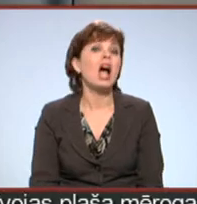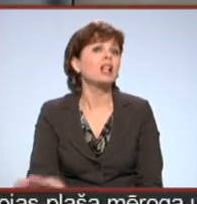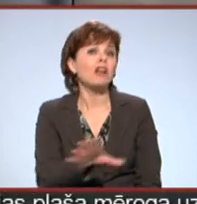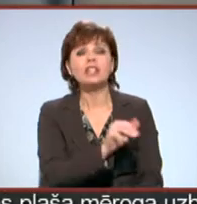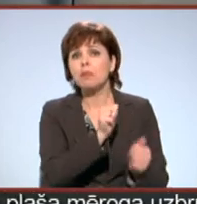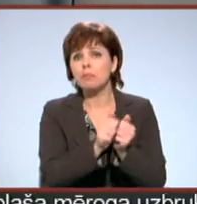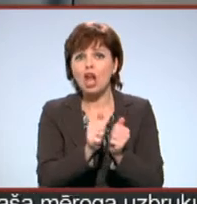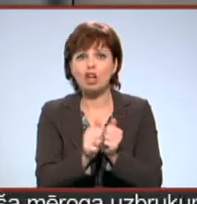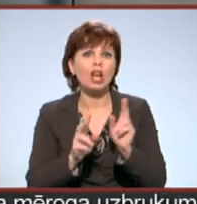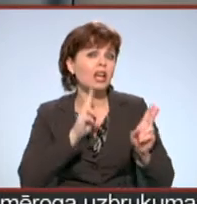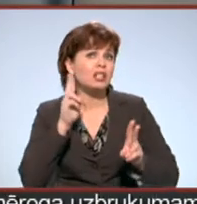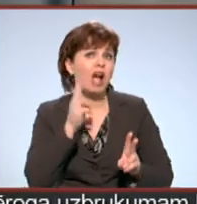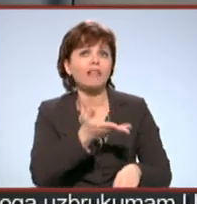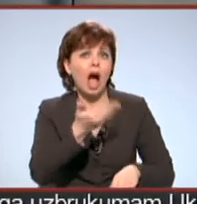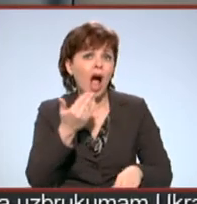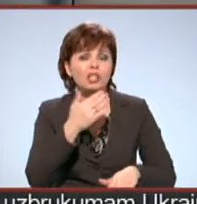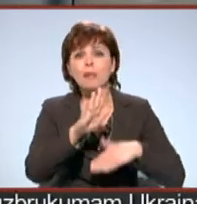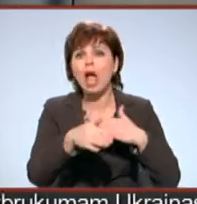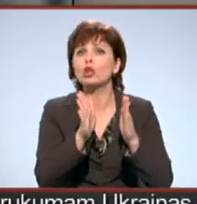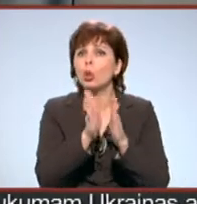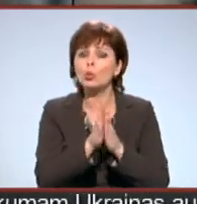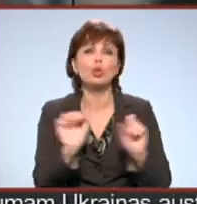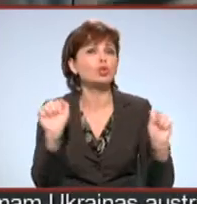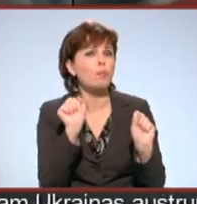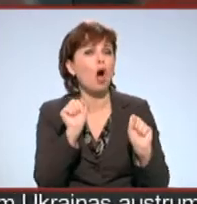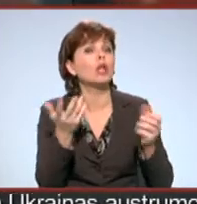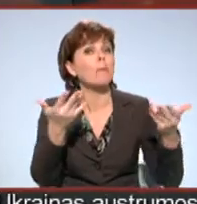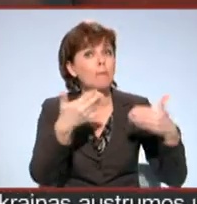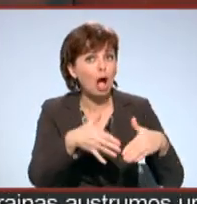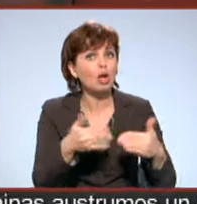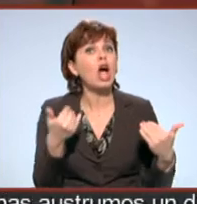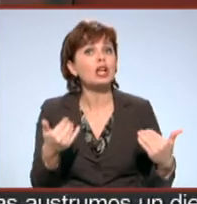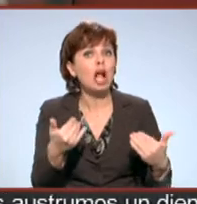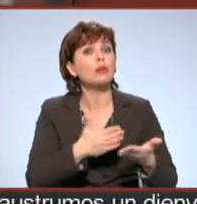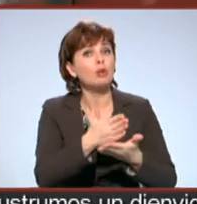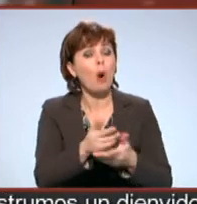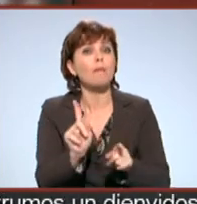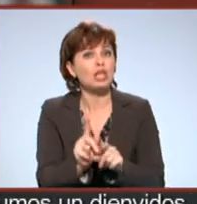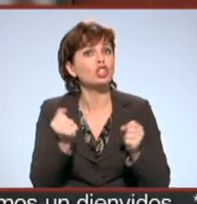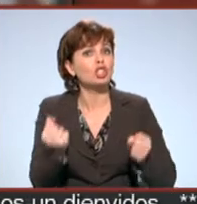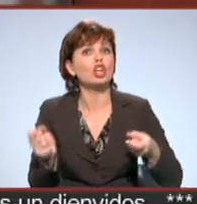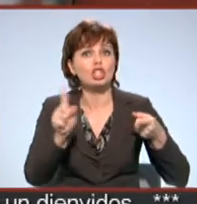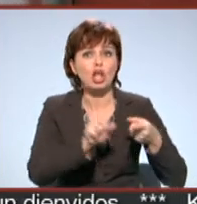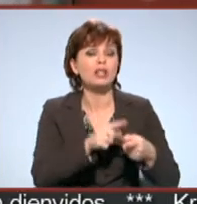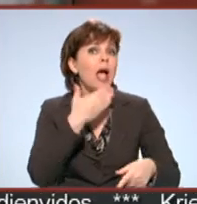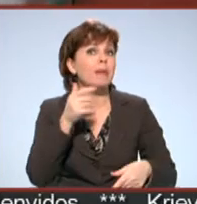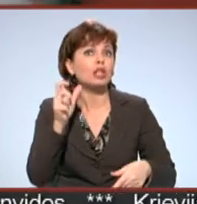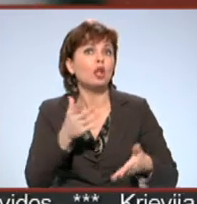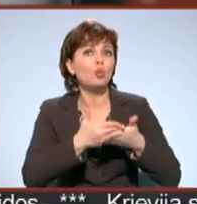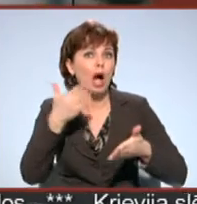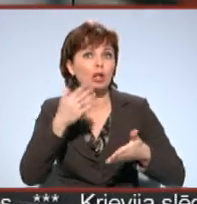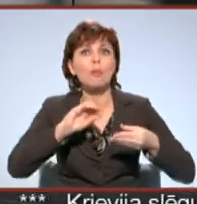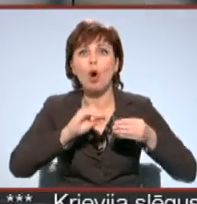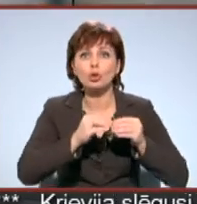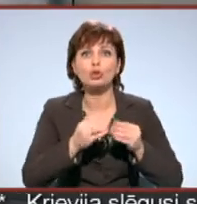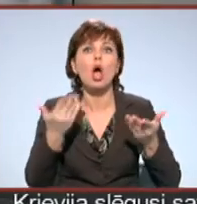Lai gan visai bieži izskan aicinājumi nejaukt sportu ar politiku, realitātē šīs jomas ir cieši saistītas. Pēdējo nedēļu notikumu kontekstā īpaši